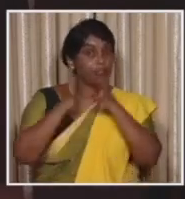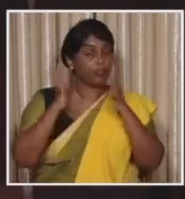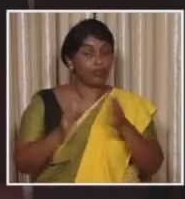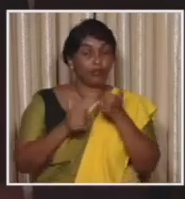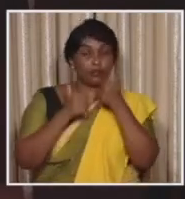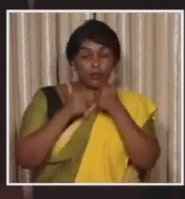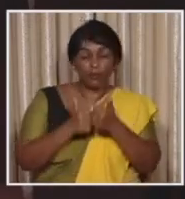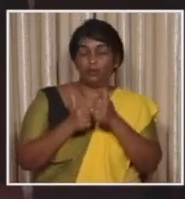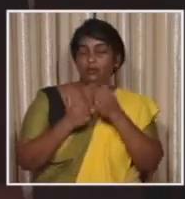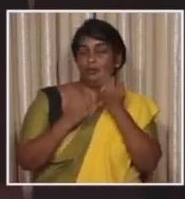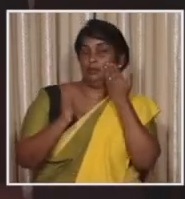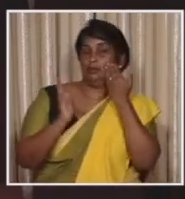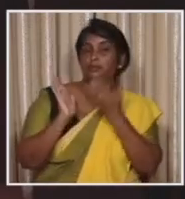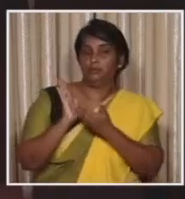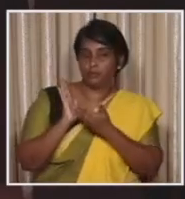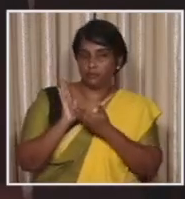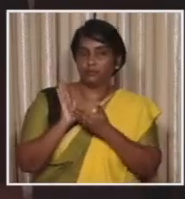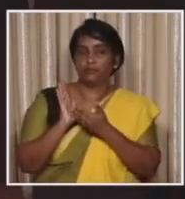ප්‍රබුද්ධ ප්‍රශස්ත